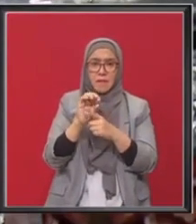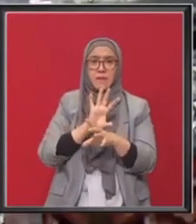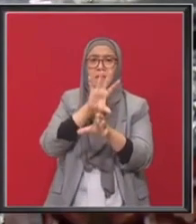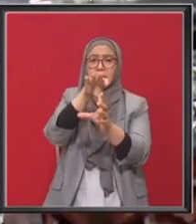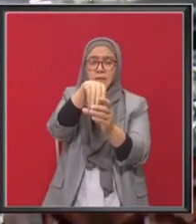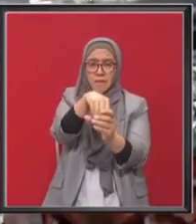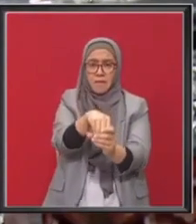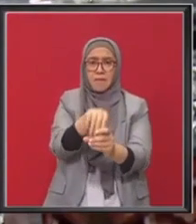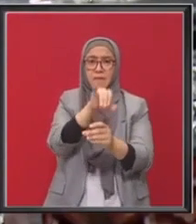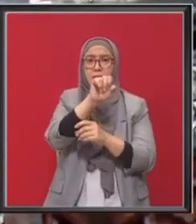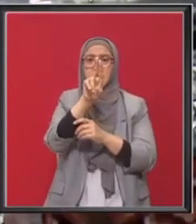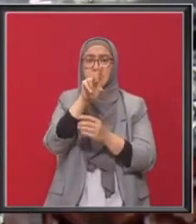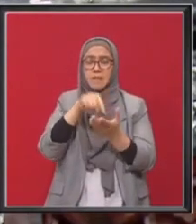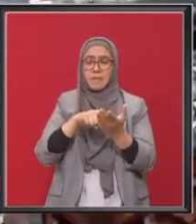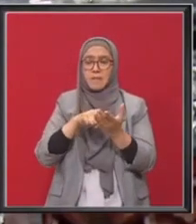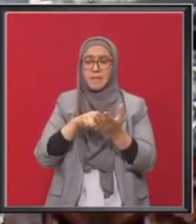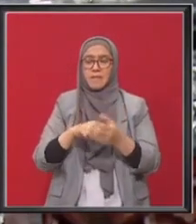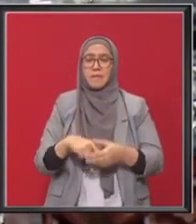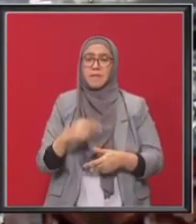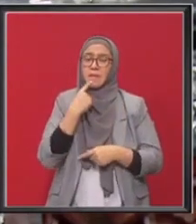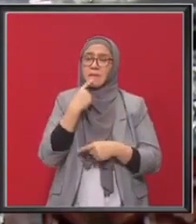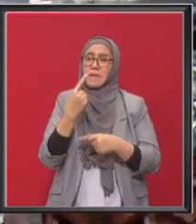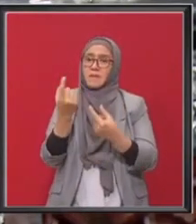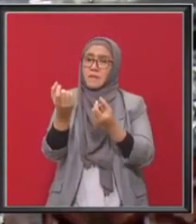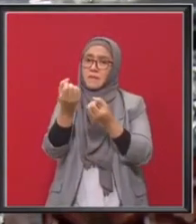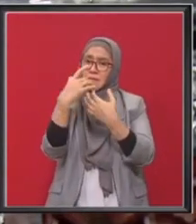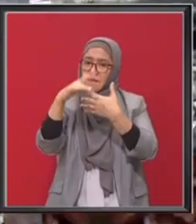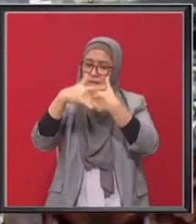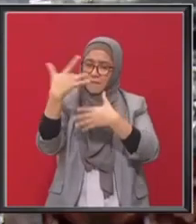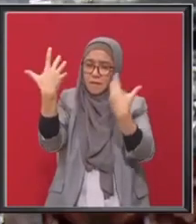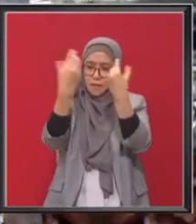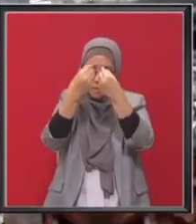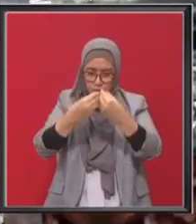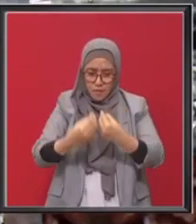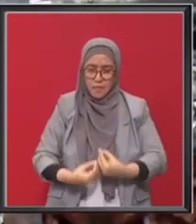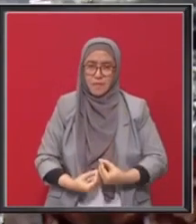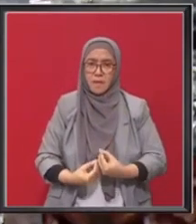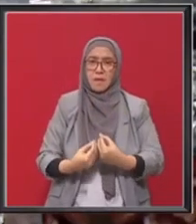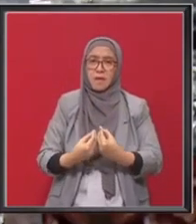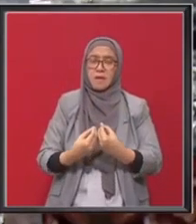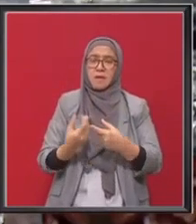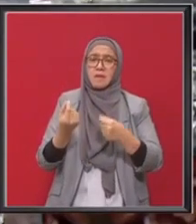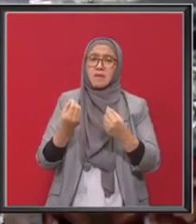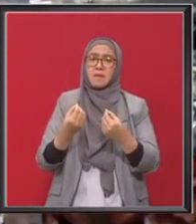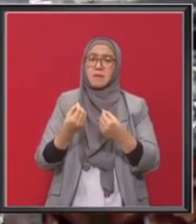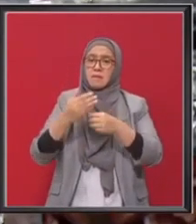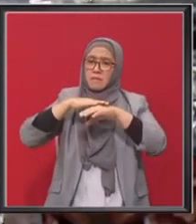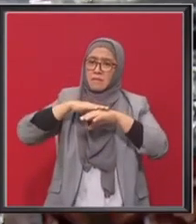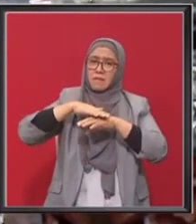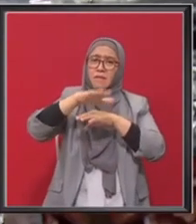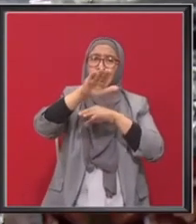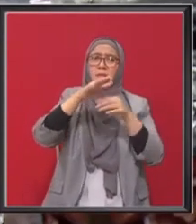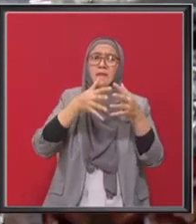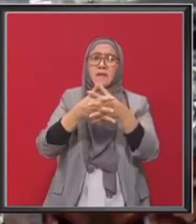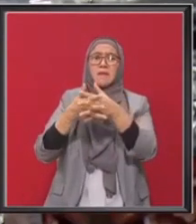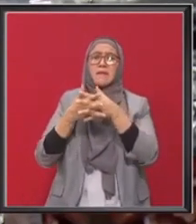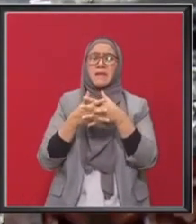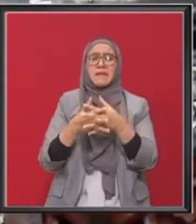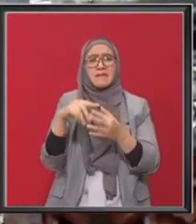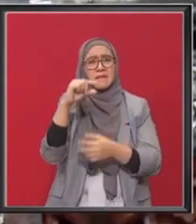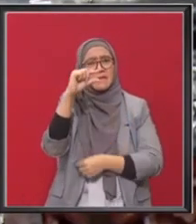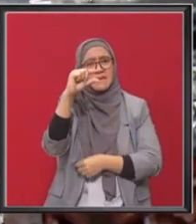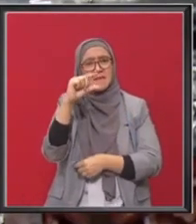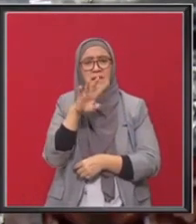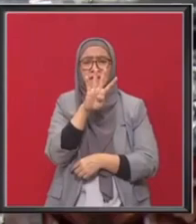bahwa jumlah ataupun m Mount yang dihantar ke Amerika Serikat saat kecil 40